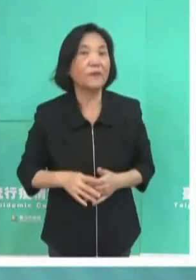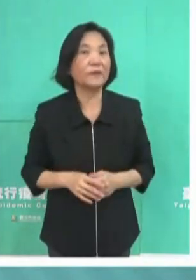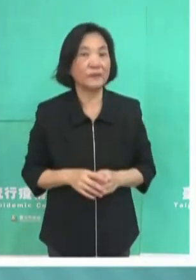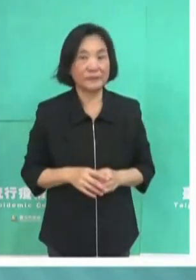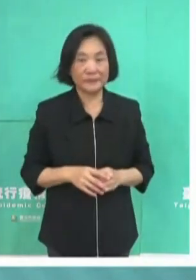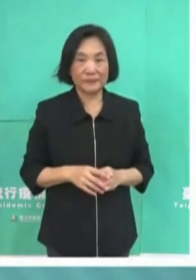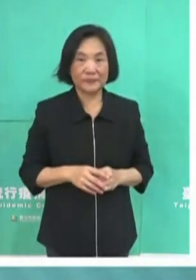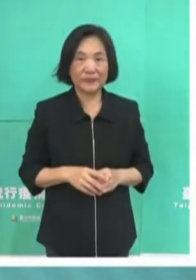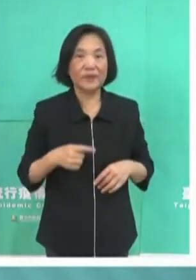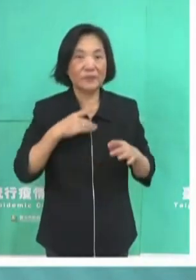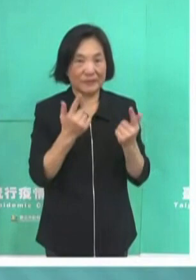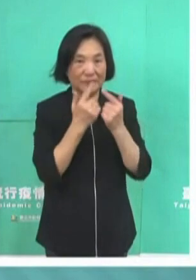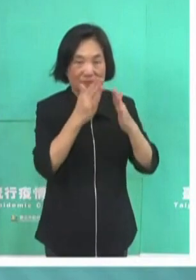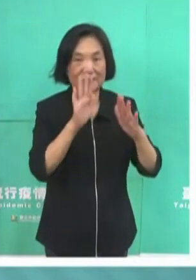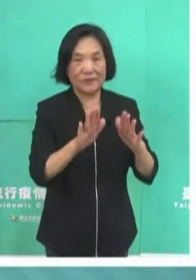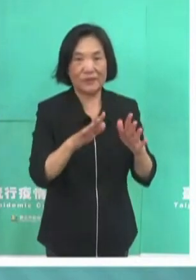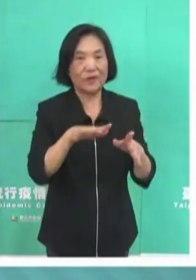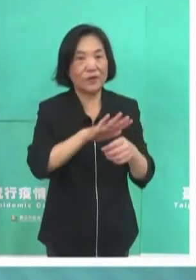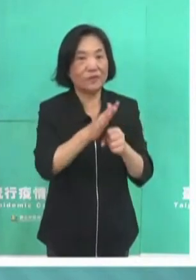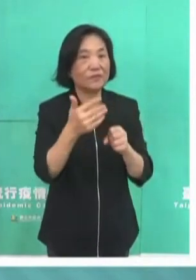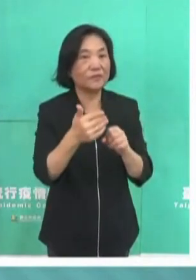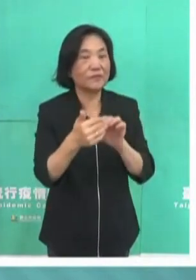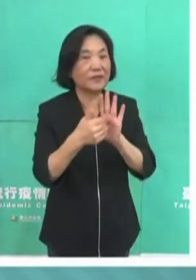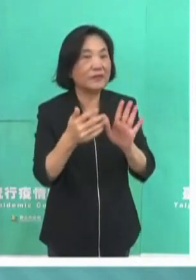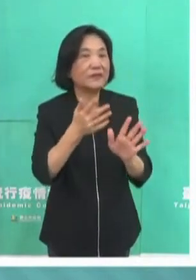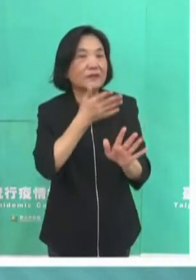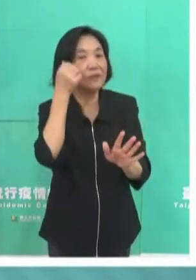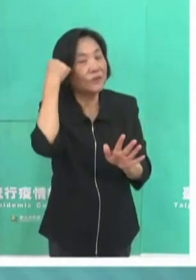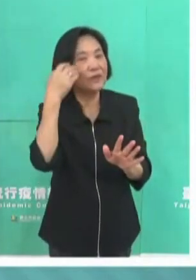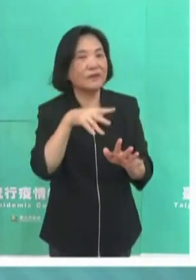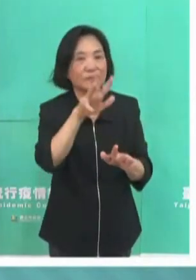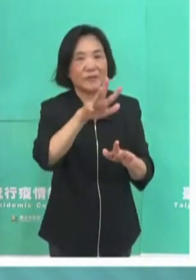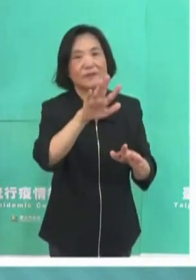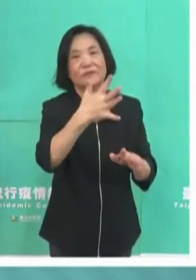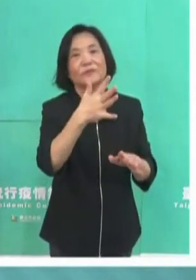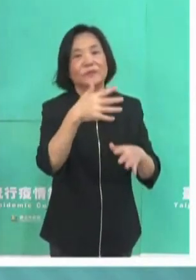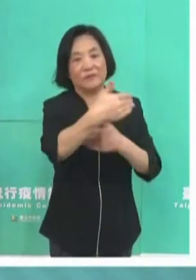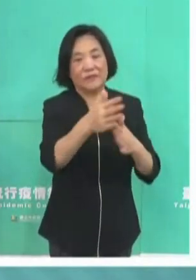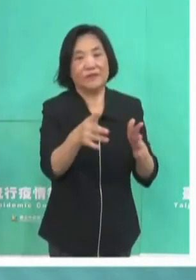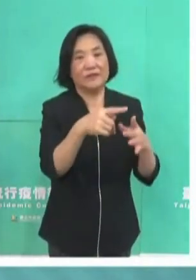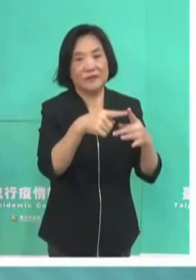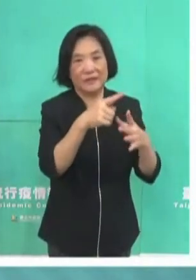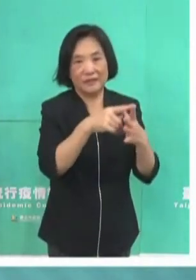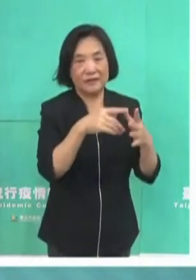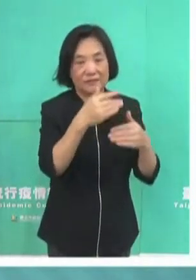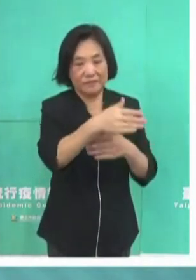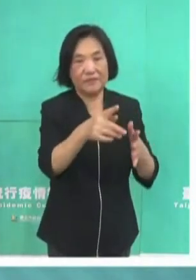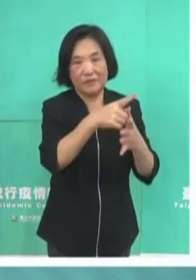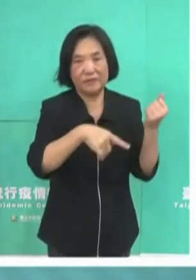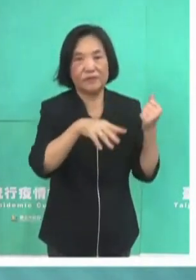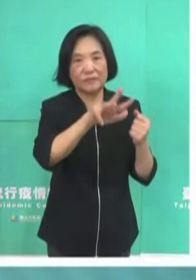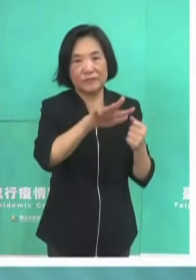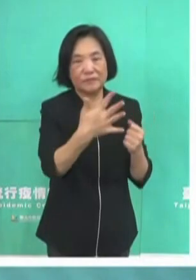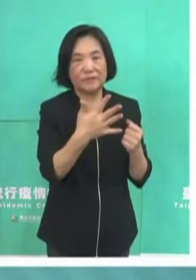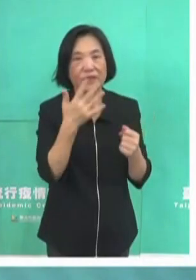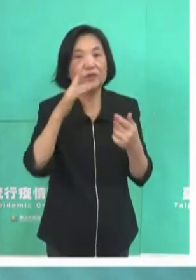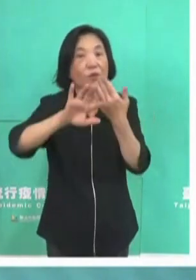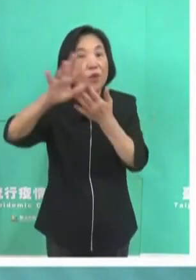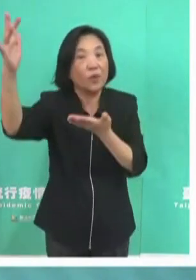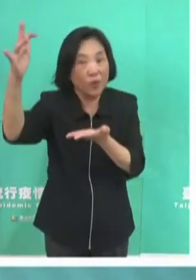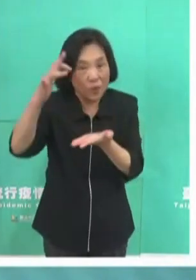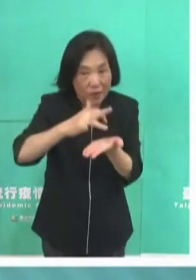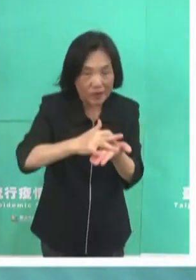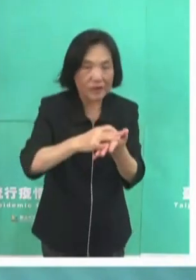哦，有防疫旅馆哦，大概是8000个房间，防疫旅馆。就是在受那个入境